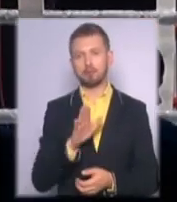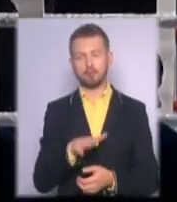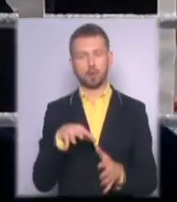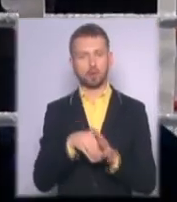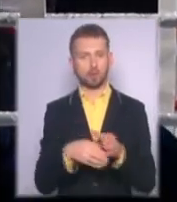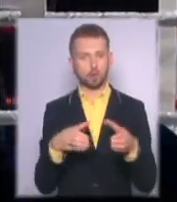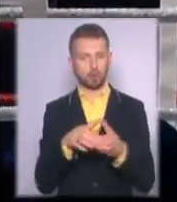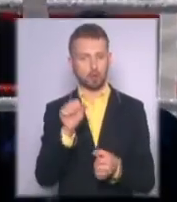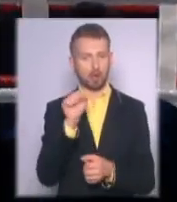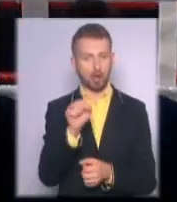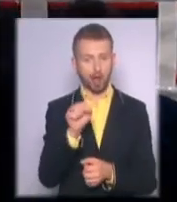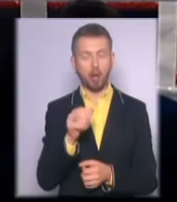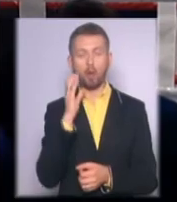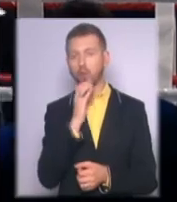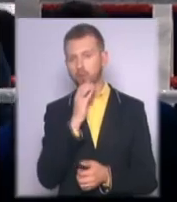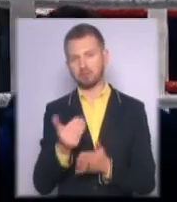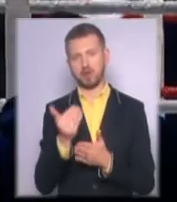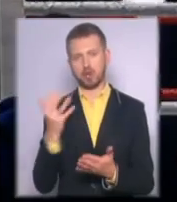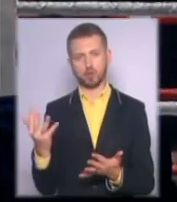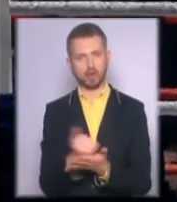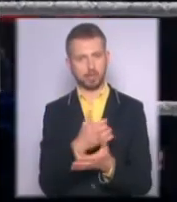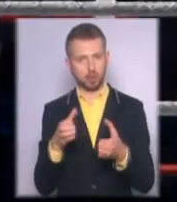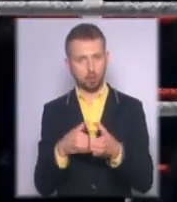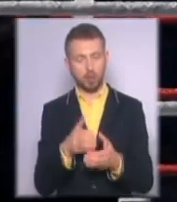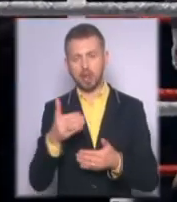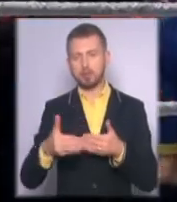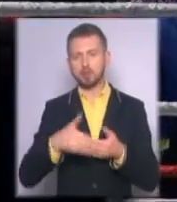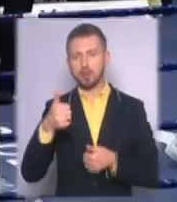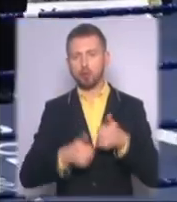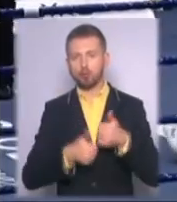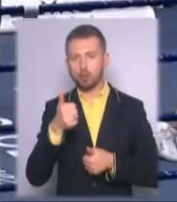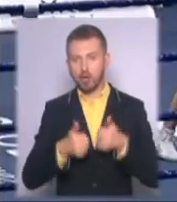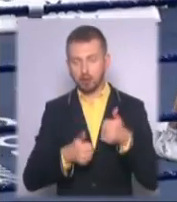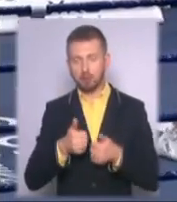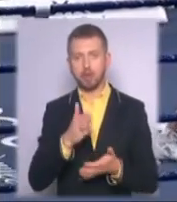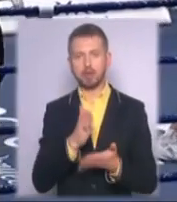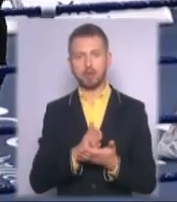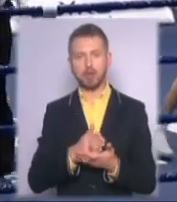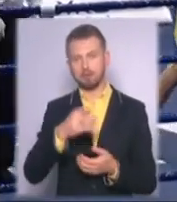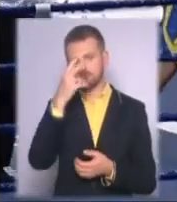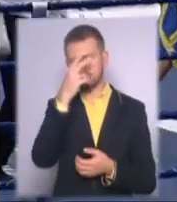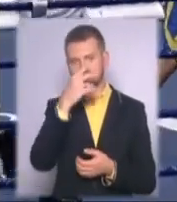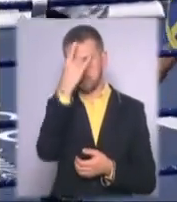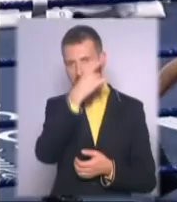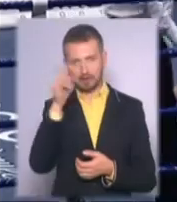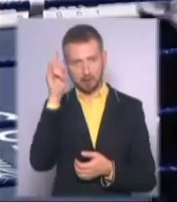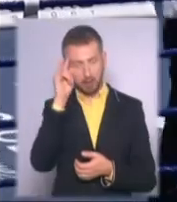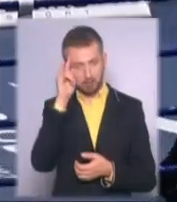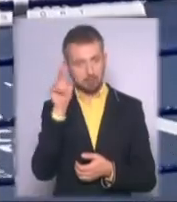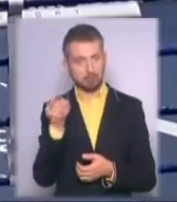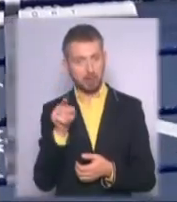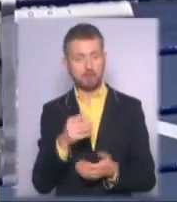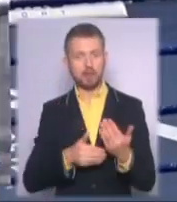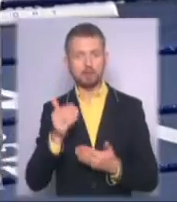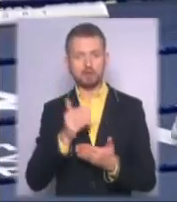завчасно виграли групу. Найближчими конкурентами отаманів у боротьбі за місце у чвертьфіналі є мексиканські воїни, які у завершальному турі